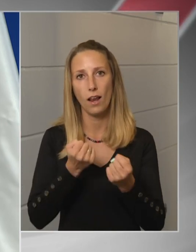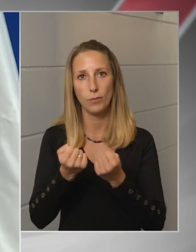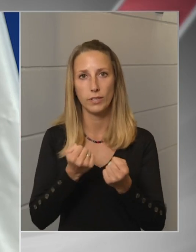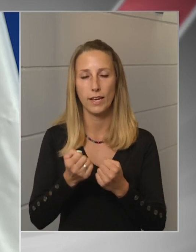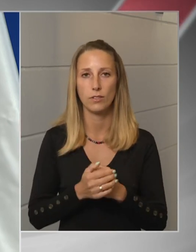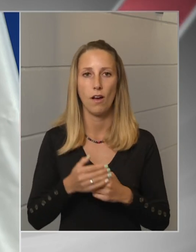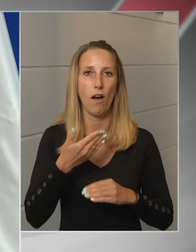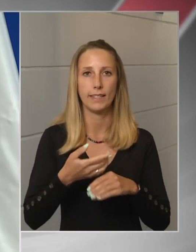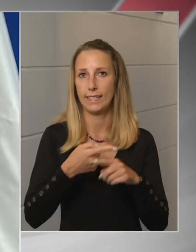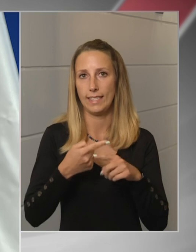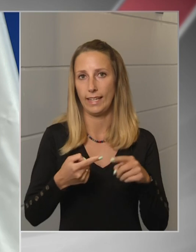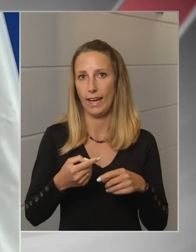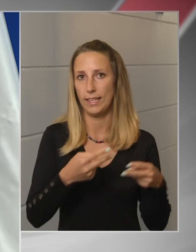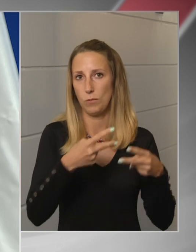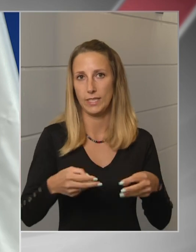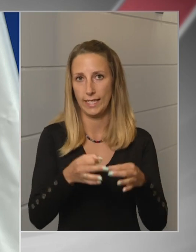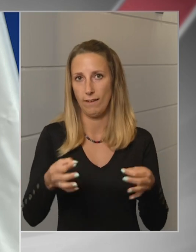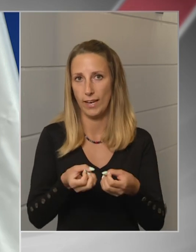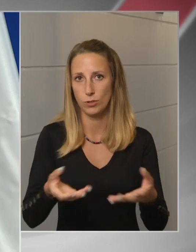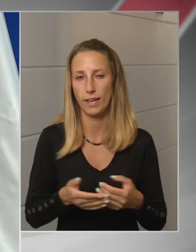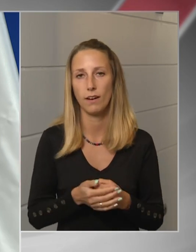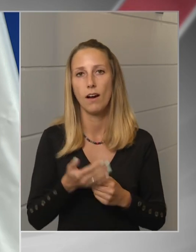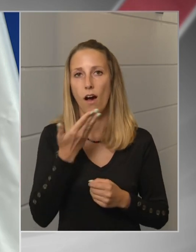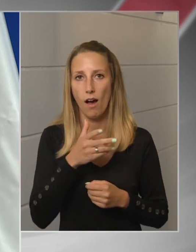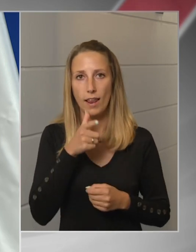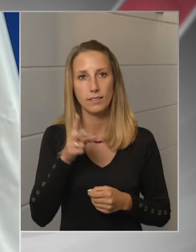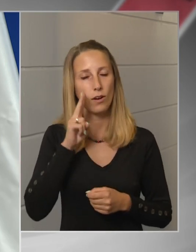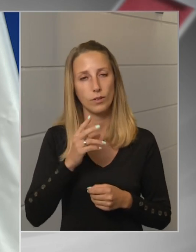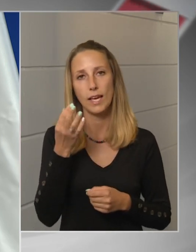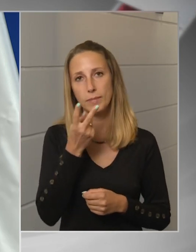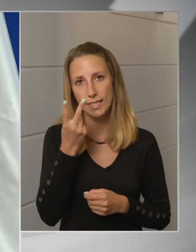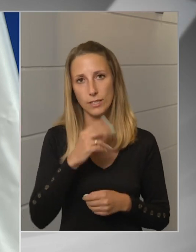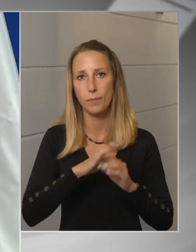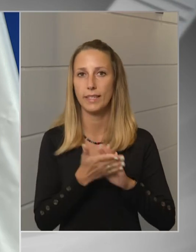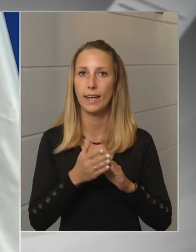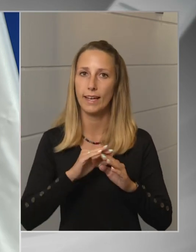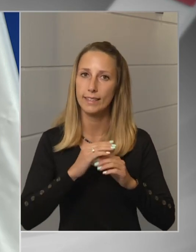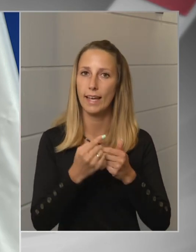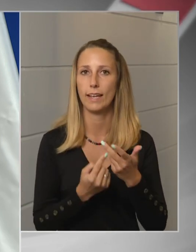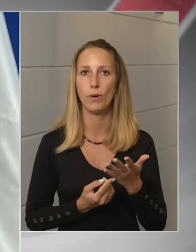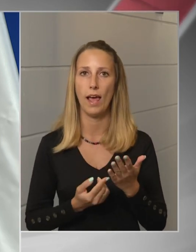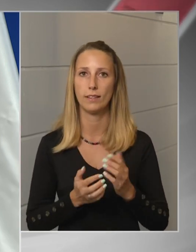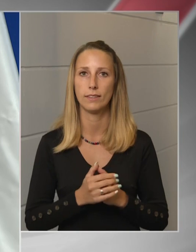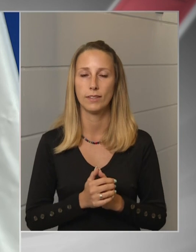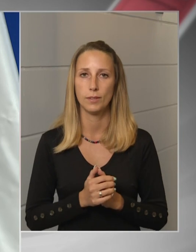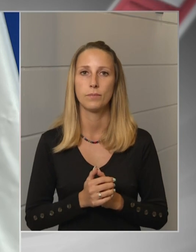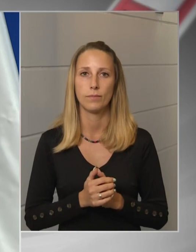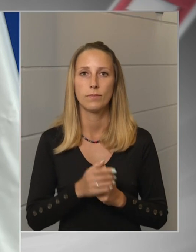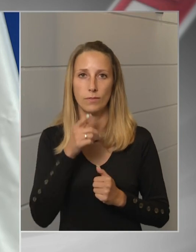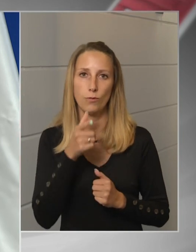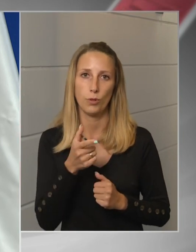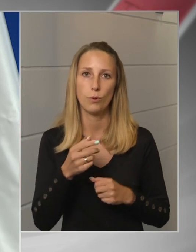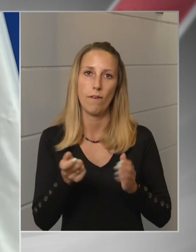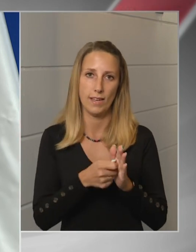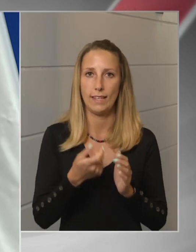részleteket nem hoznék nyilvánosságra. Amikor lesz, akkor természetesen mindenre kiterjedően, vételár és minden egyéb részletre kiterjedően fogjuk